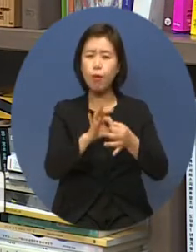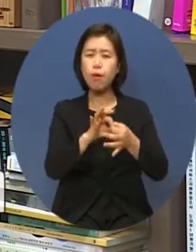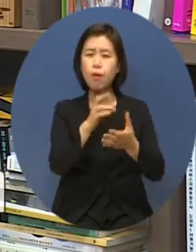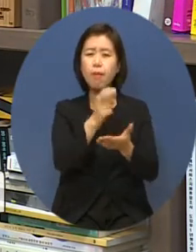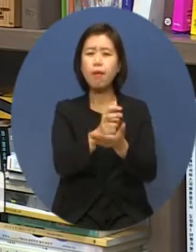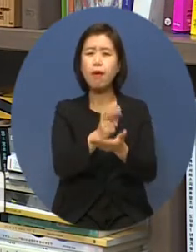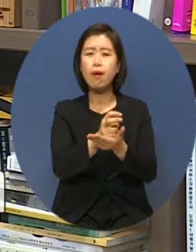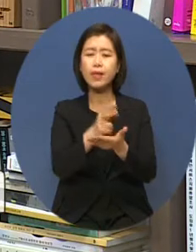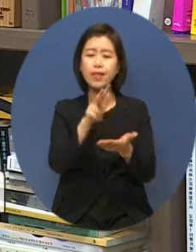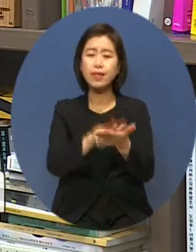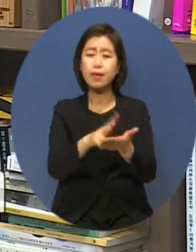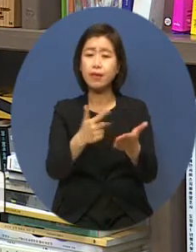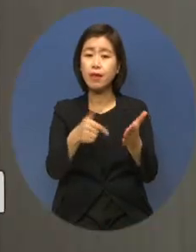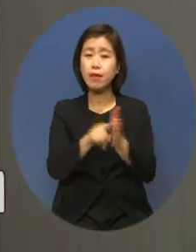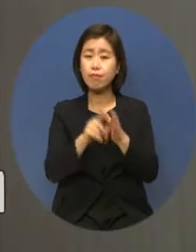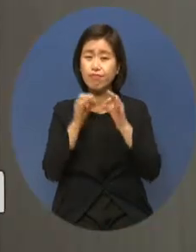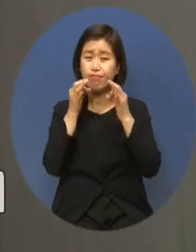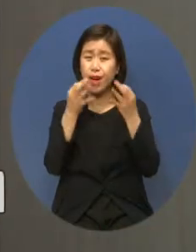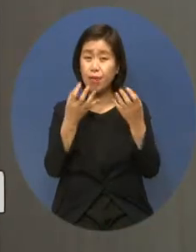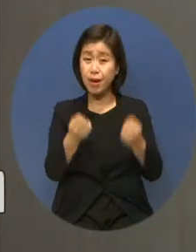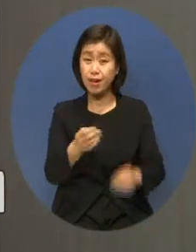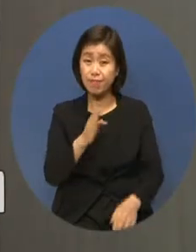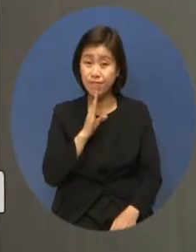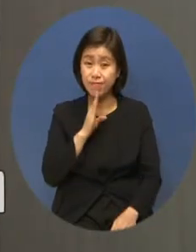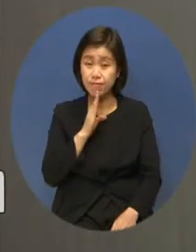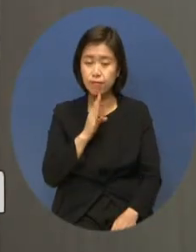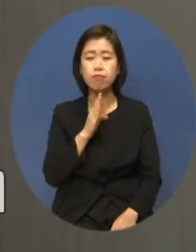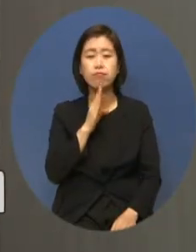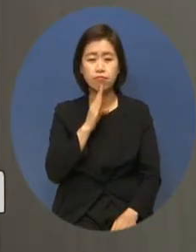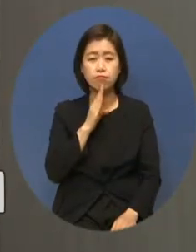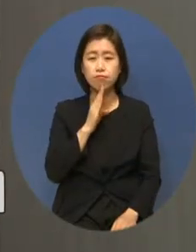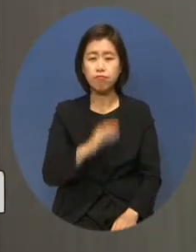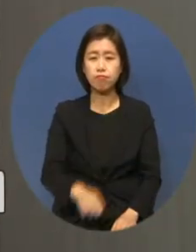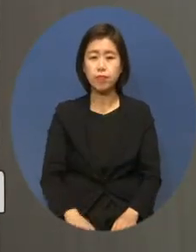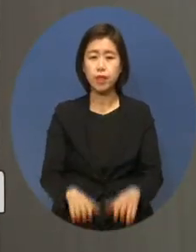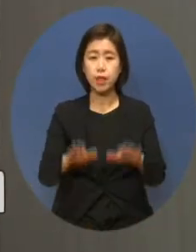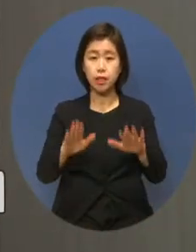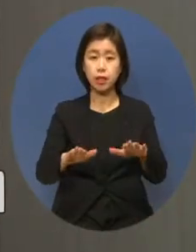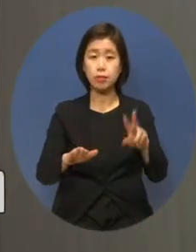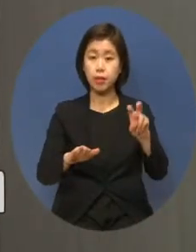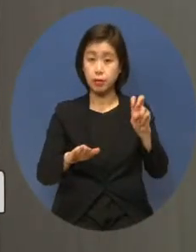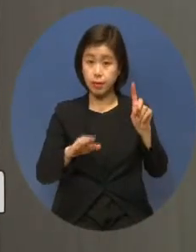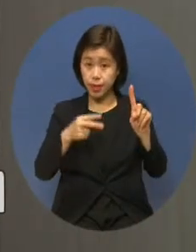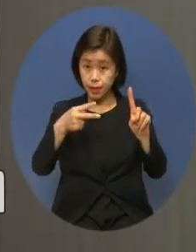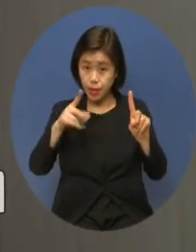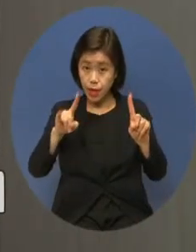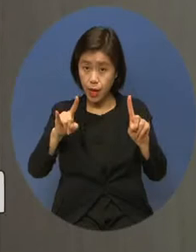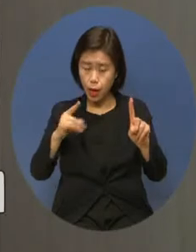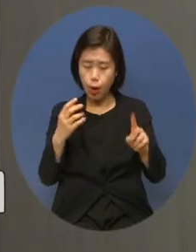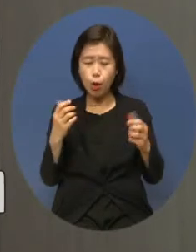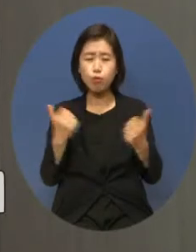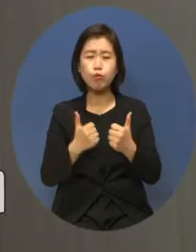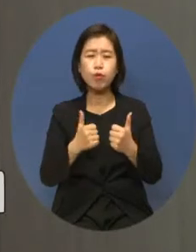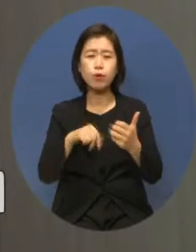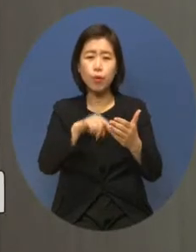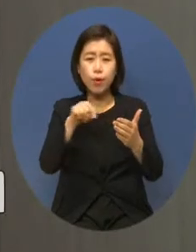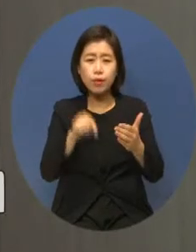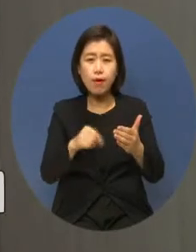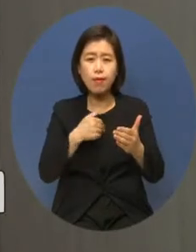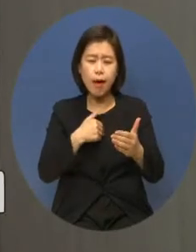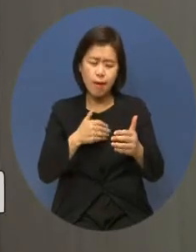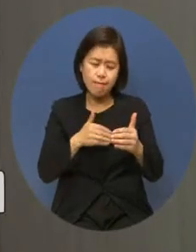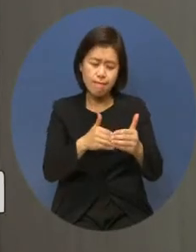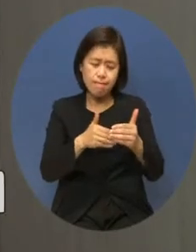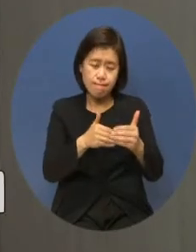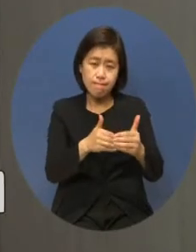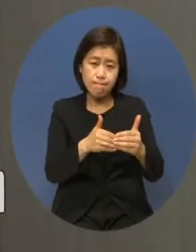많은 노력을 기울이실 것 같거든요. 네, 맞아요. 사실 지금 이제 21대 국회에서 가장 중요하게 또 제가 주력을 해야 되는 법안이 두